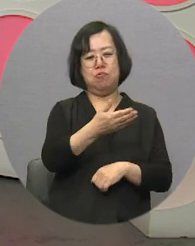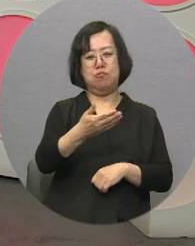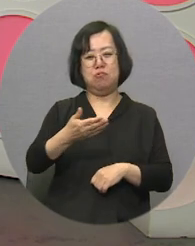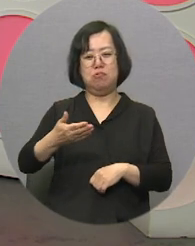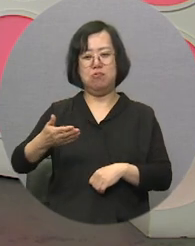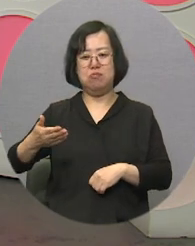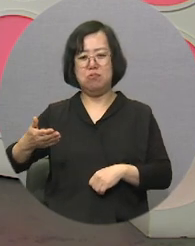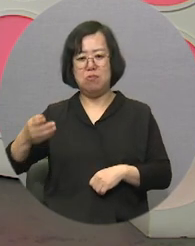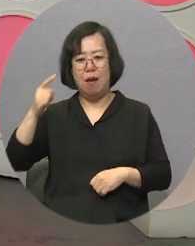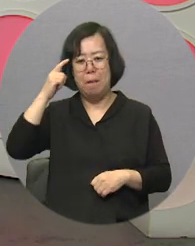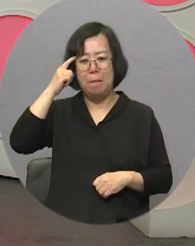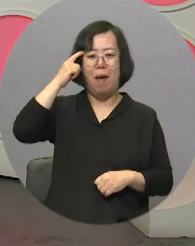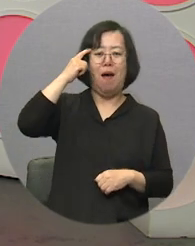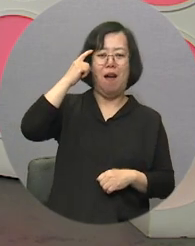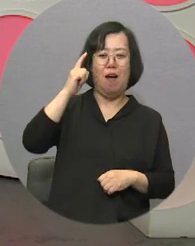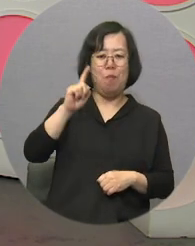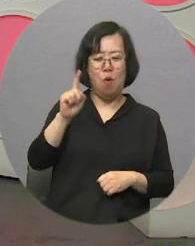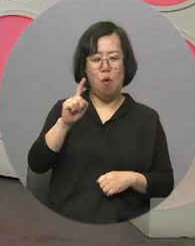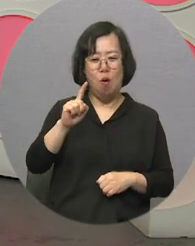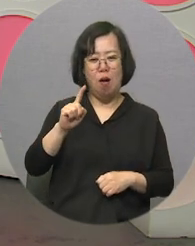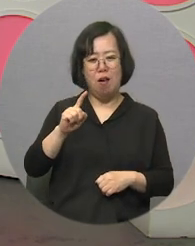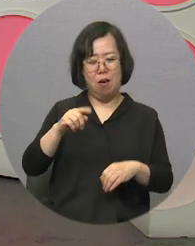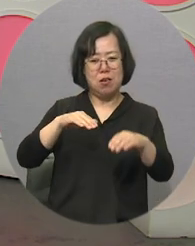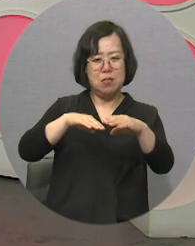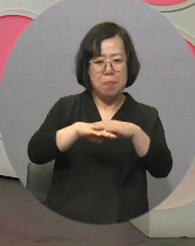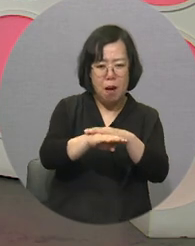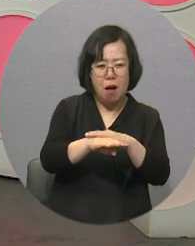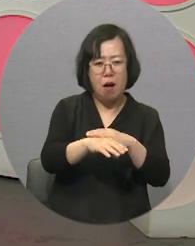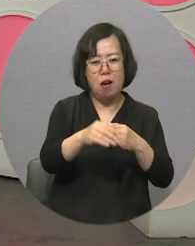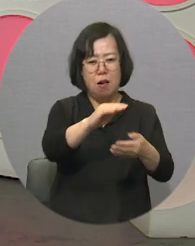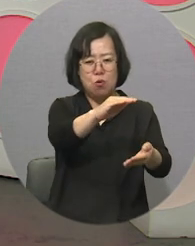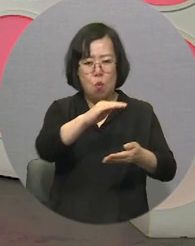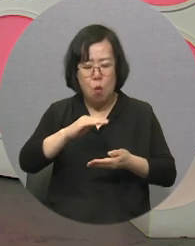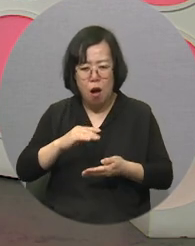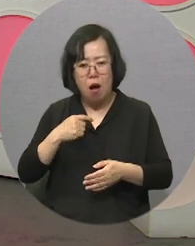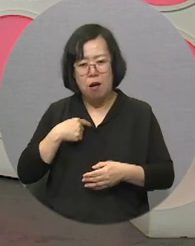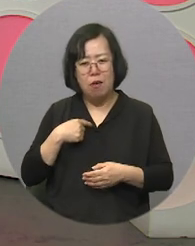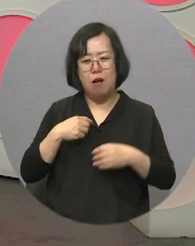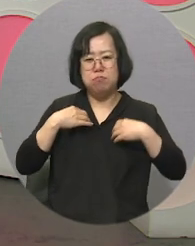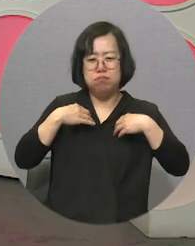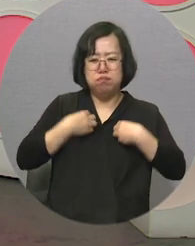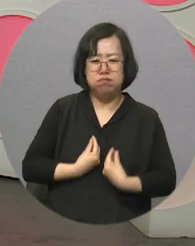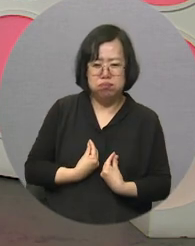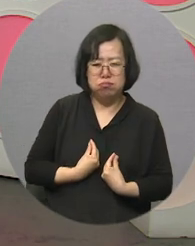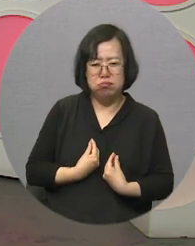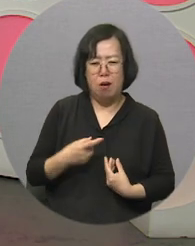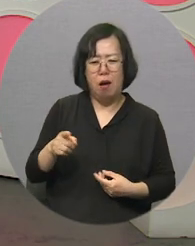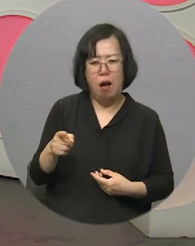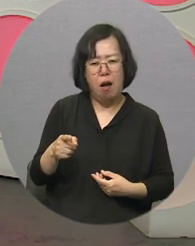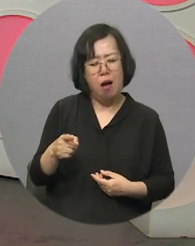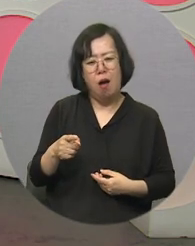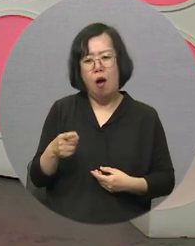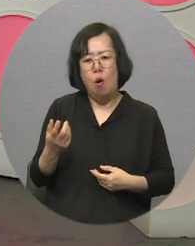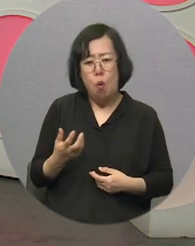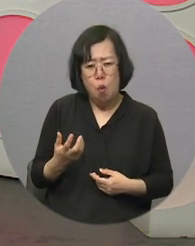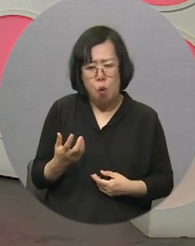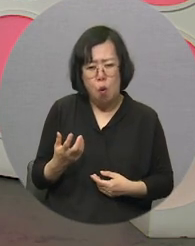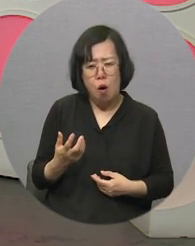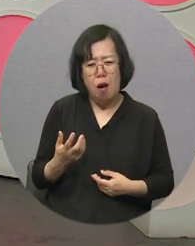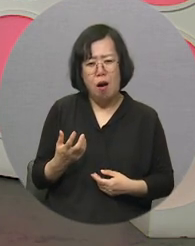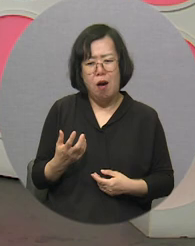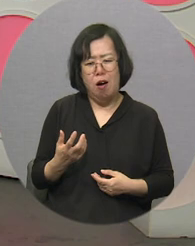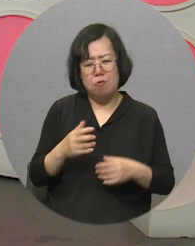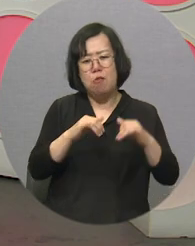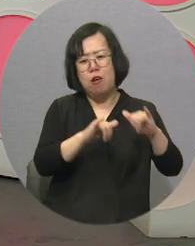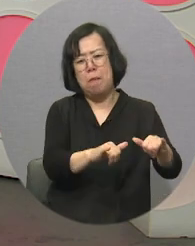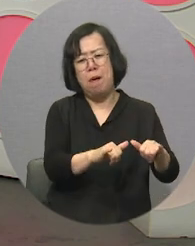제가 실망할까봐 딱딱한 구두를 신으며 반창고를 잔뜩 붙이고 그 아픈 통증을 꾹